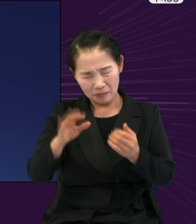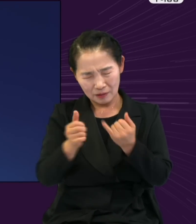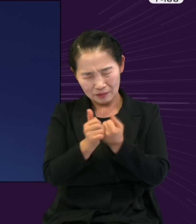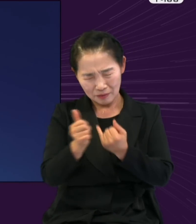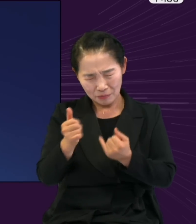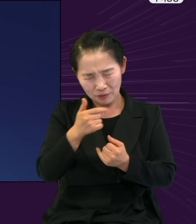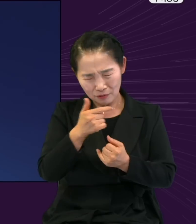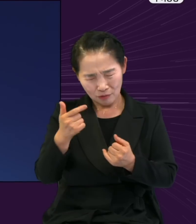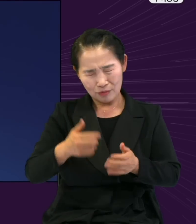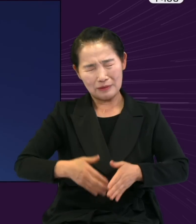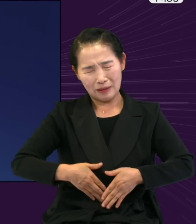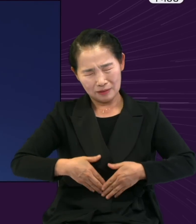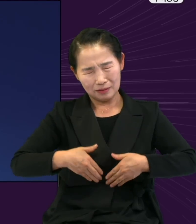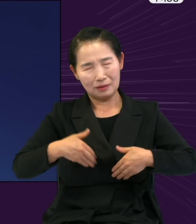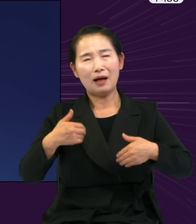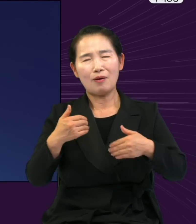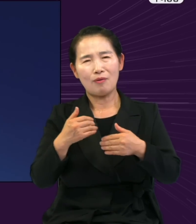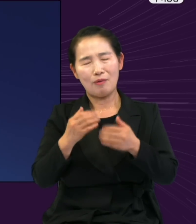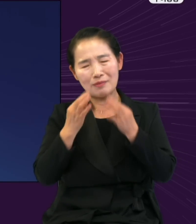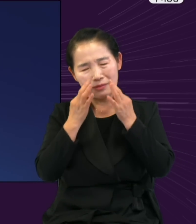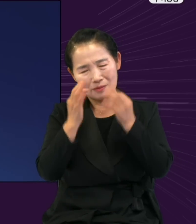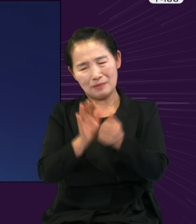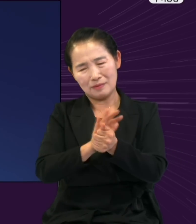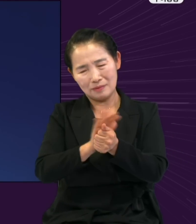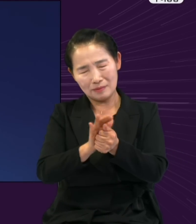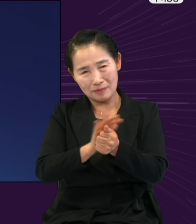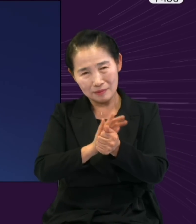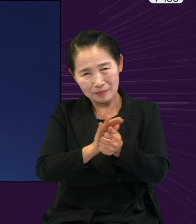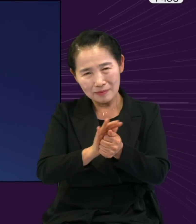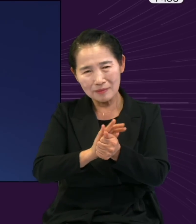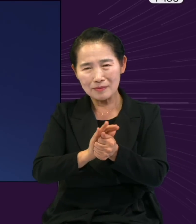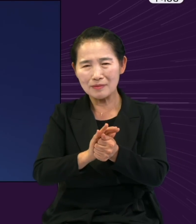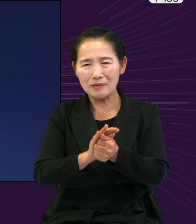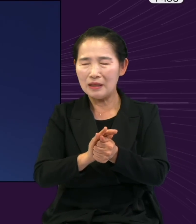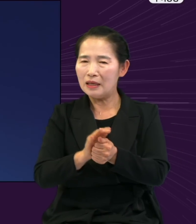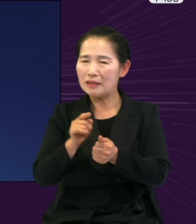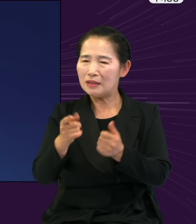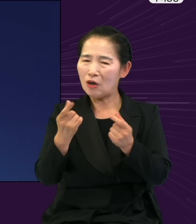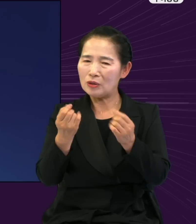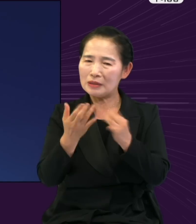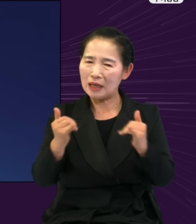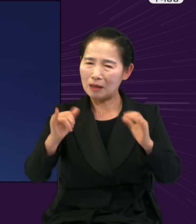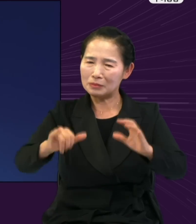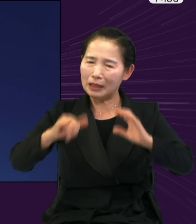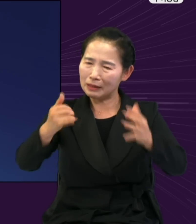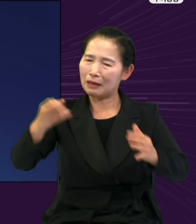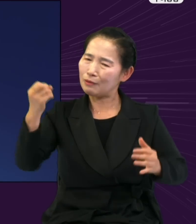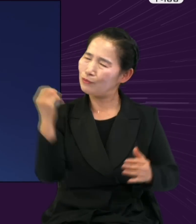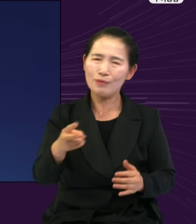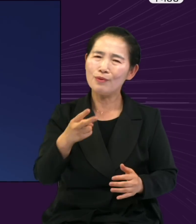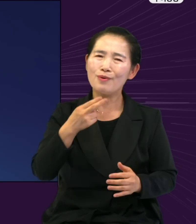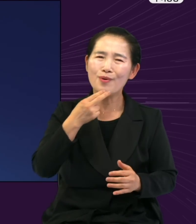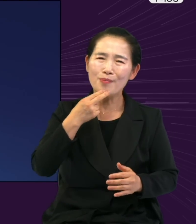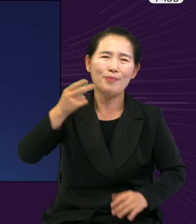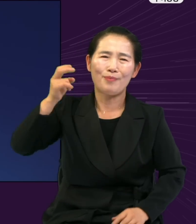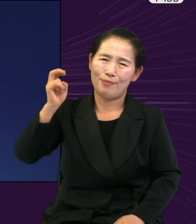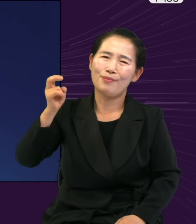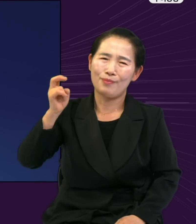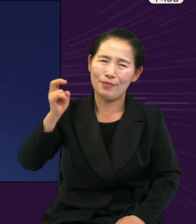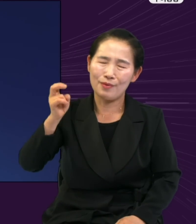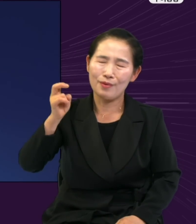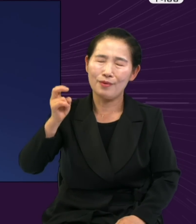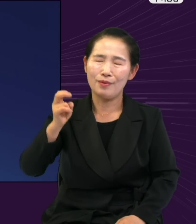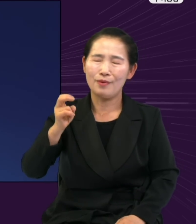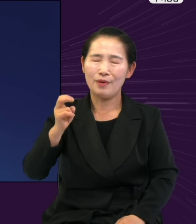정말 그런 사람을 또 만날 수 있을까 싶을 정도로 좋은 사람이었어요. 그리고 그의 책상에